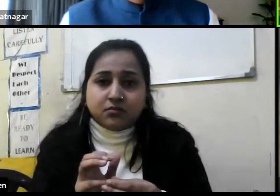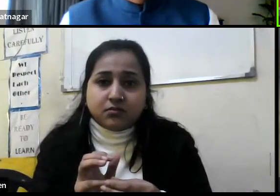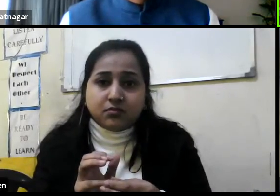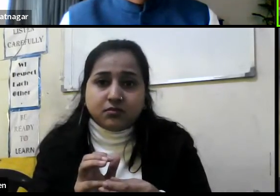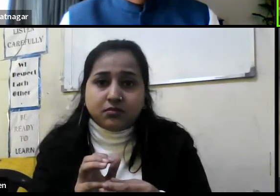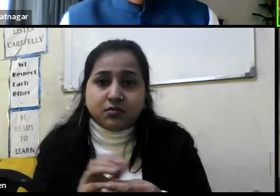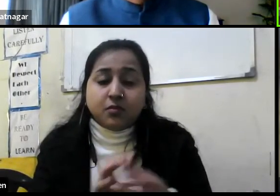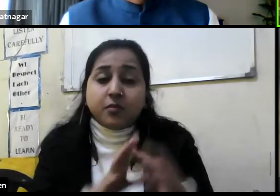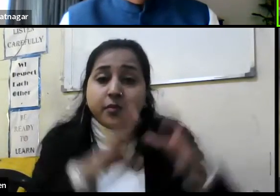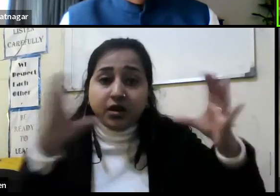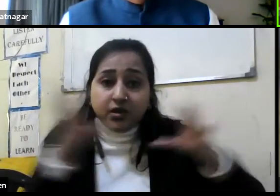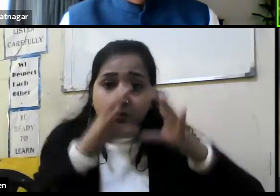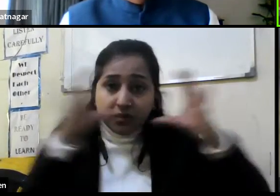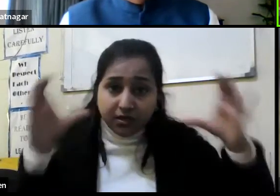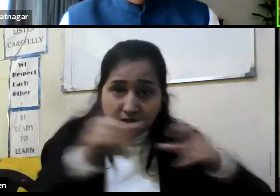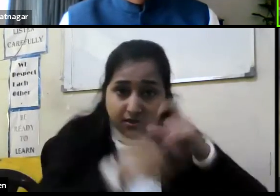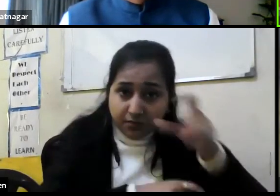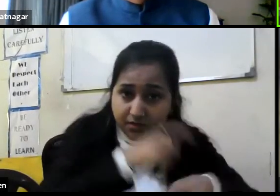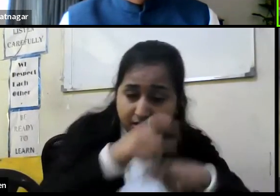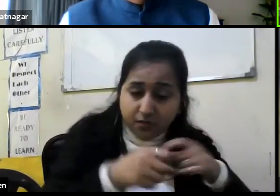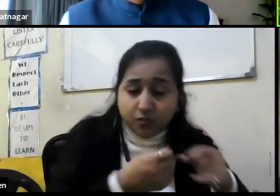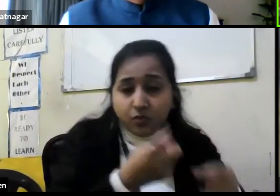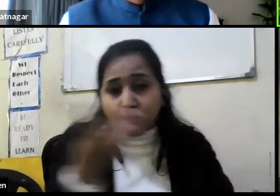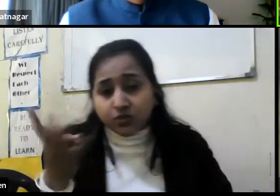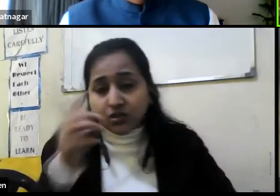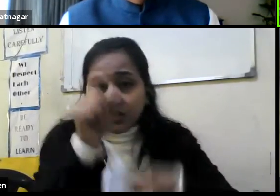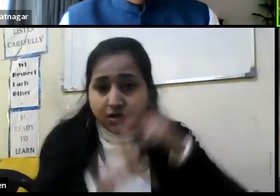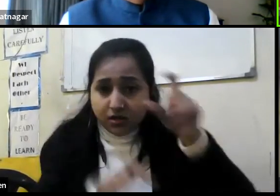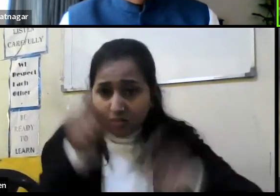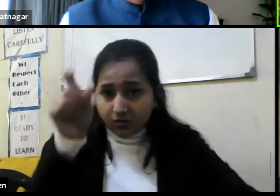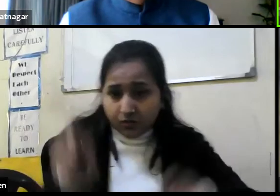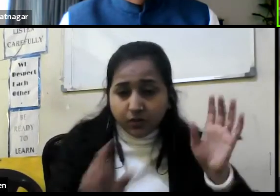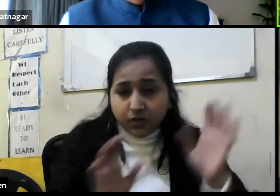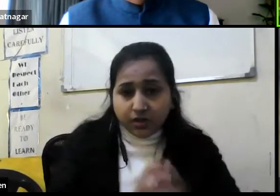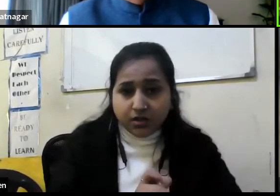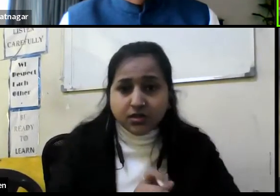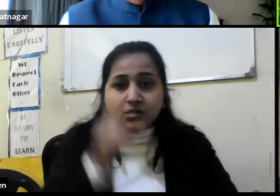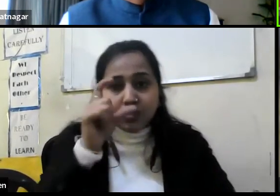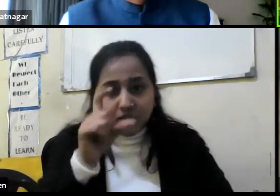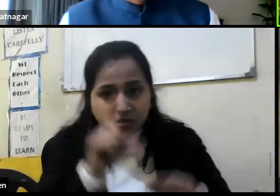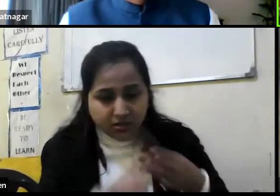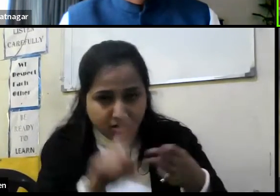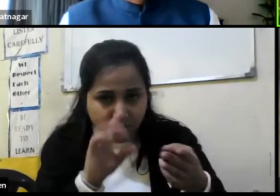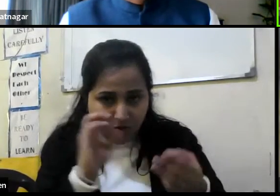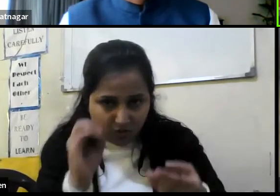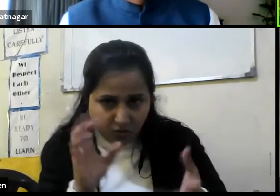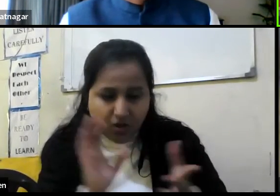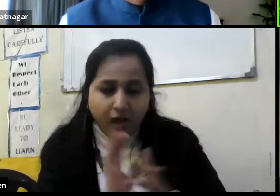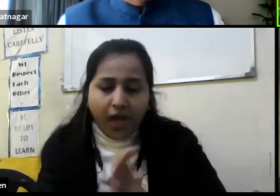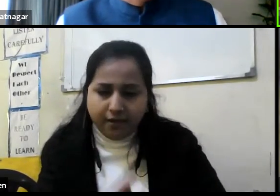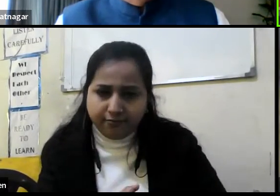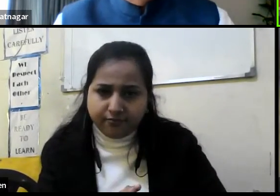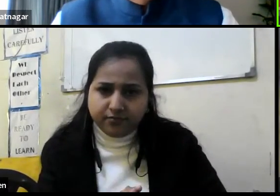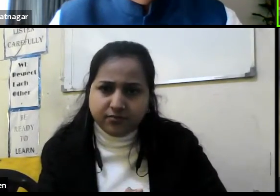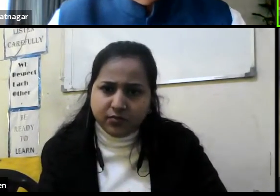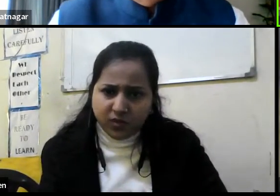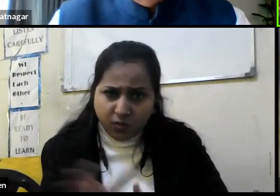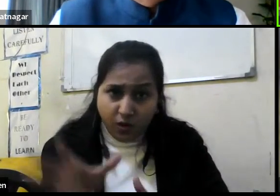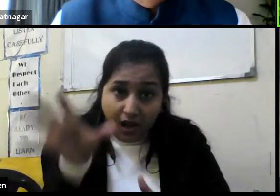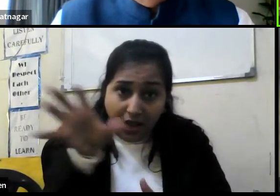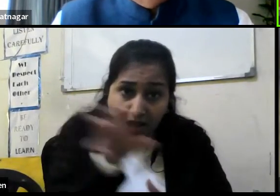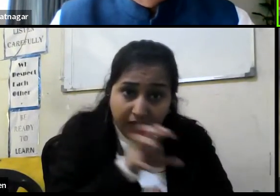कंपनीज, कई लोग हैं इस पैनल पे भी, जो सीईओज हैं उनको बीच में खींच के लाना,